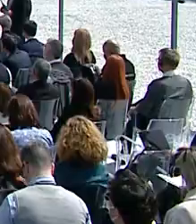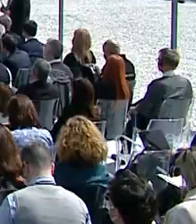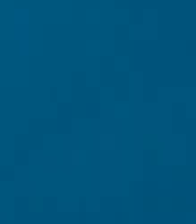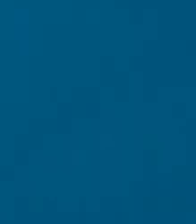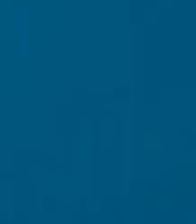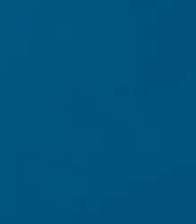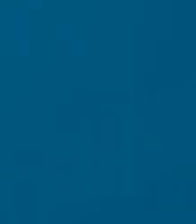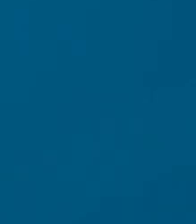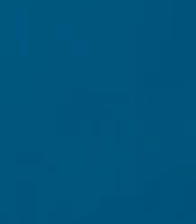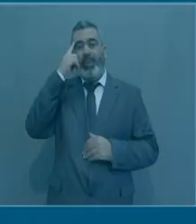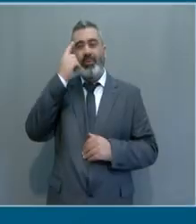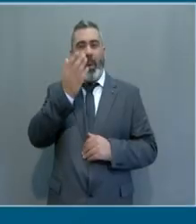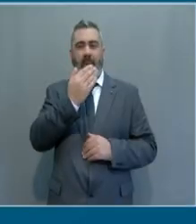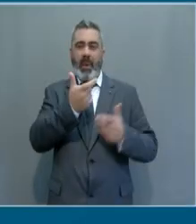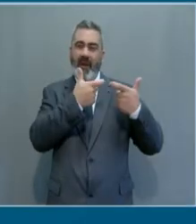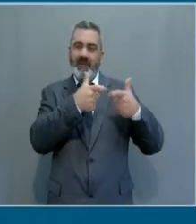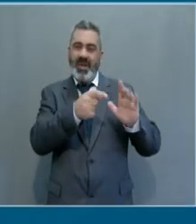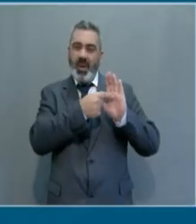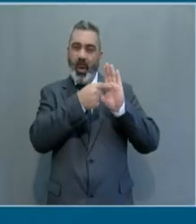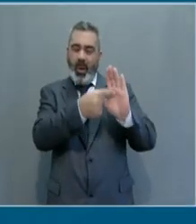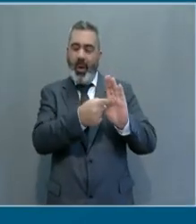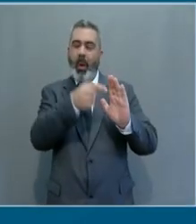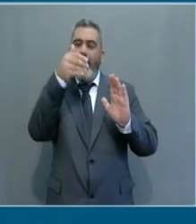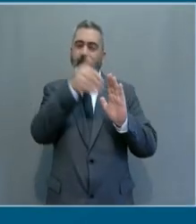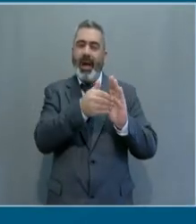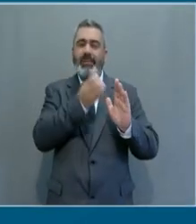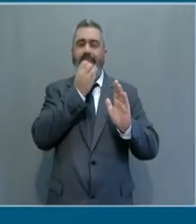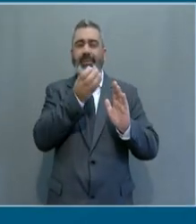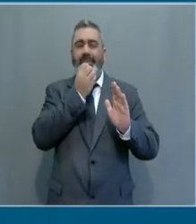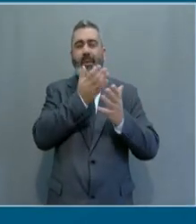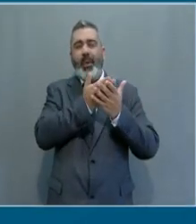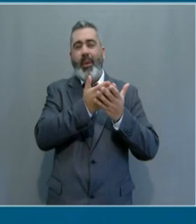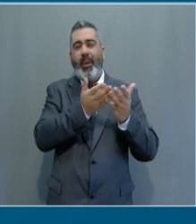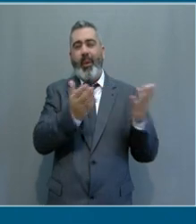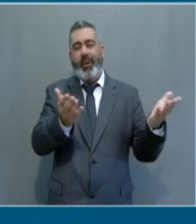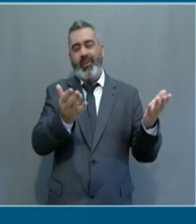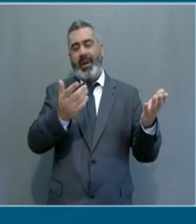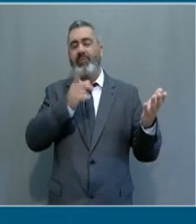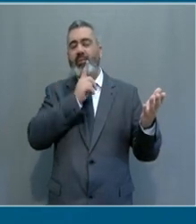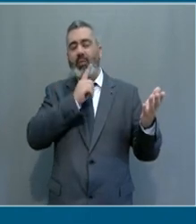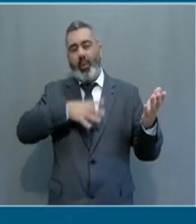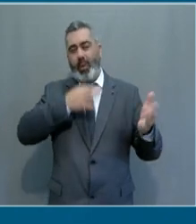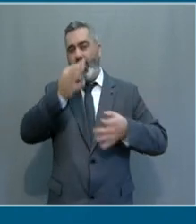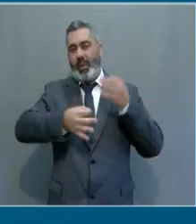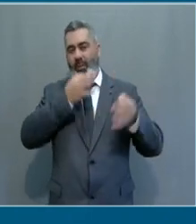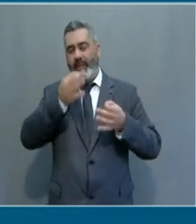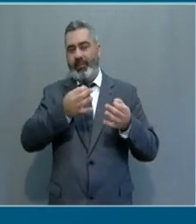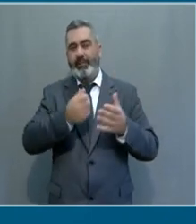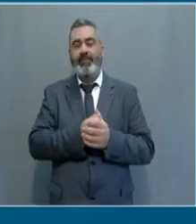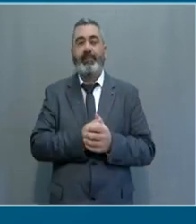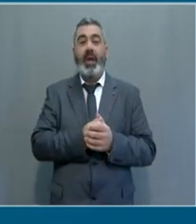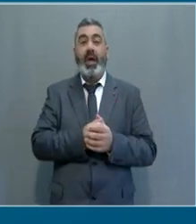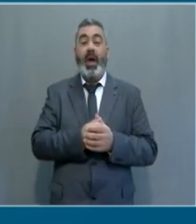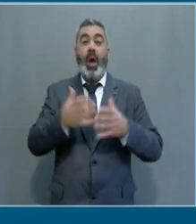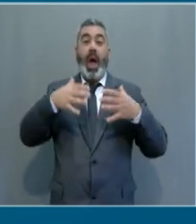νομίζω το βίντεο έχει πει τα περισσότερα πράγματα τα οποία θέλω να μοιραστώ μαζί σας. Αρχικά να ευχαριστήσω